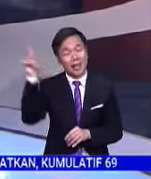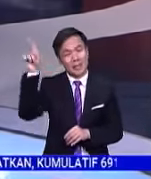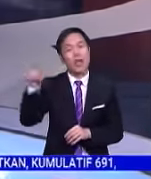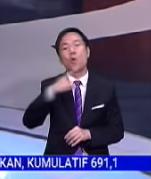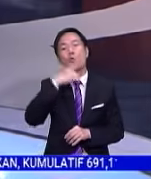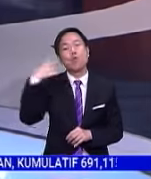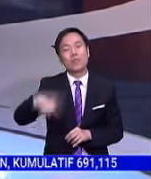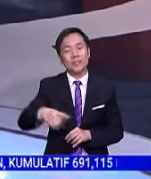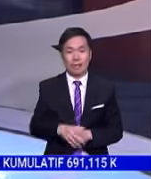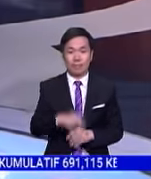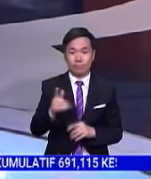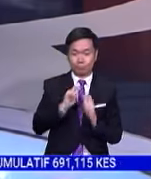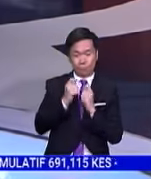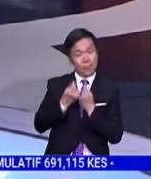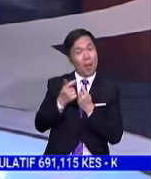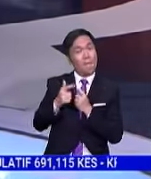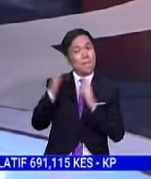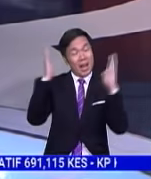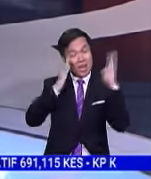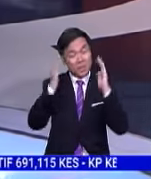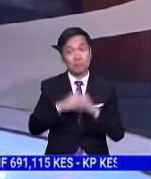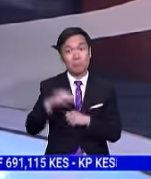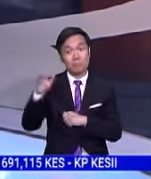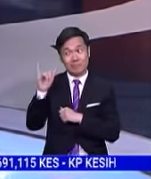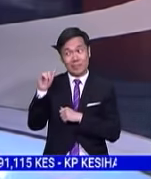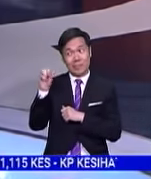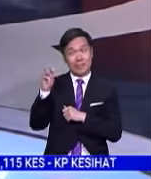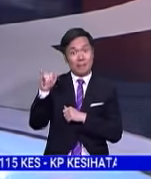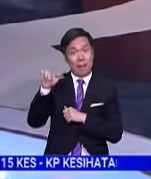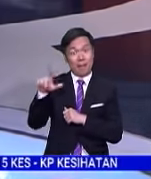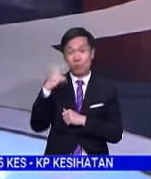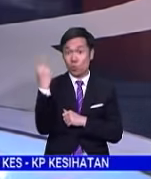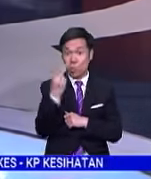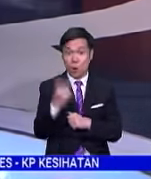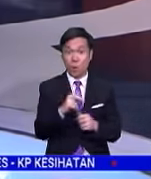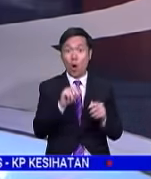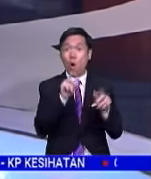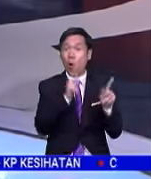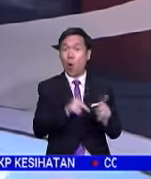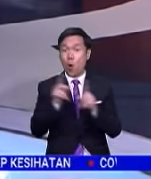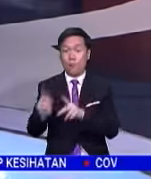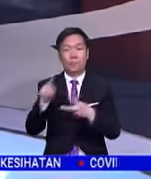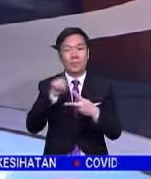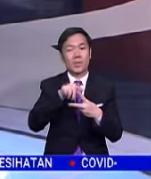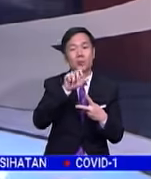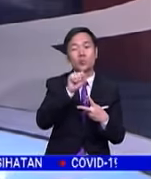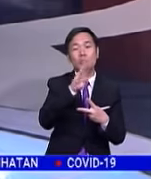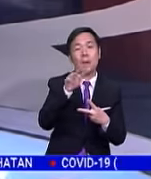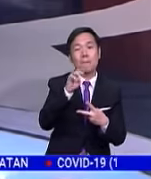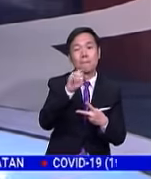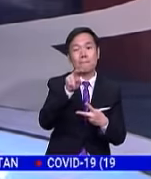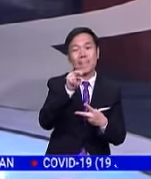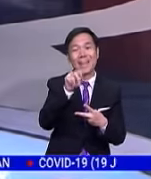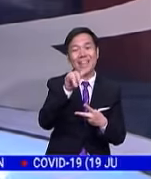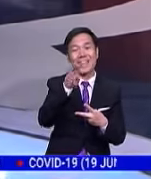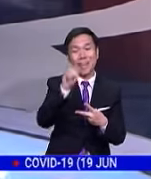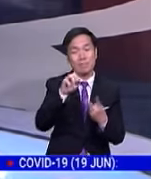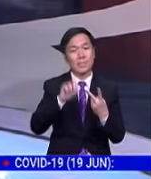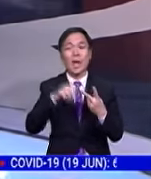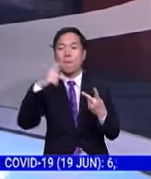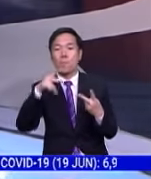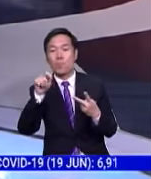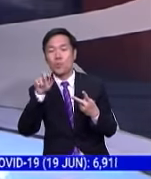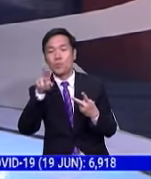Pengurus pasukan skuad negara Muhammad Firdaus Ismail berkata dua atlet tersebut adalah Suman Subramaniam dan Putri